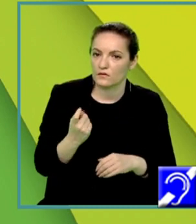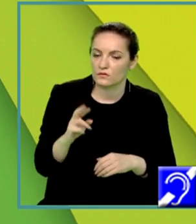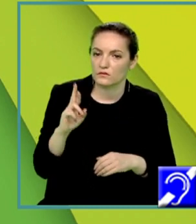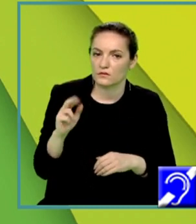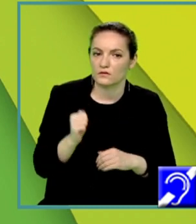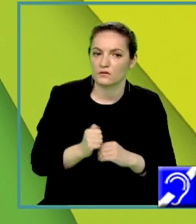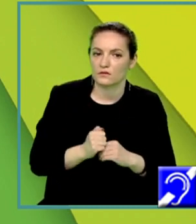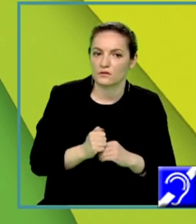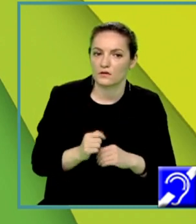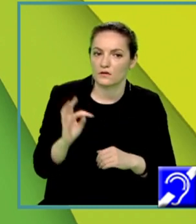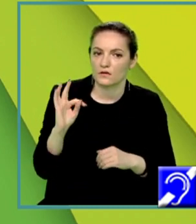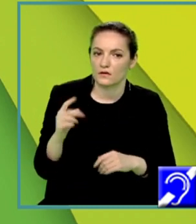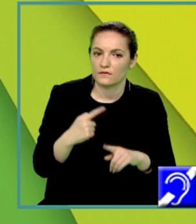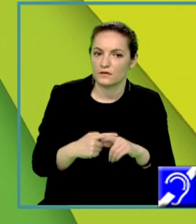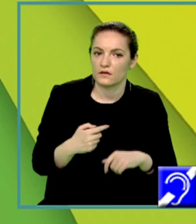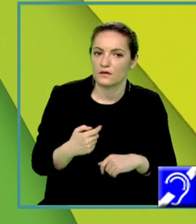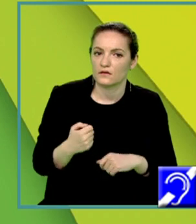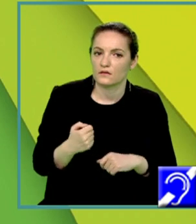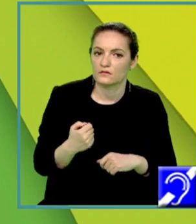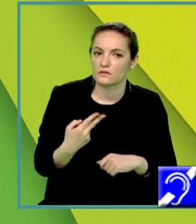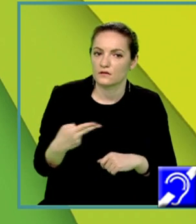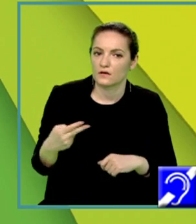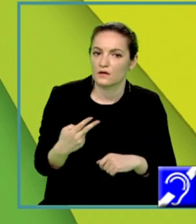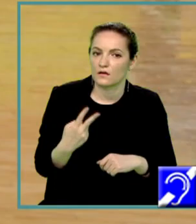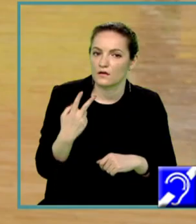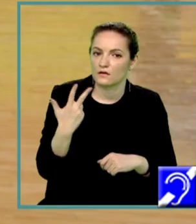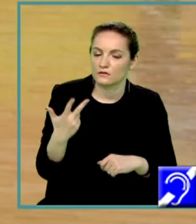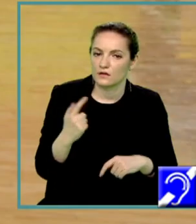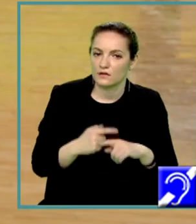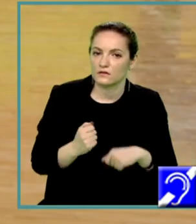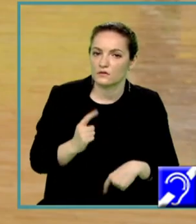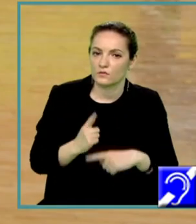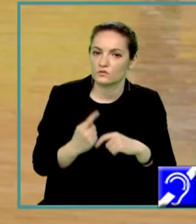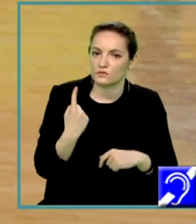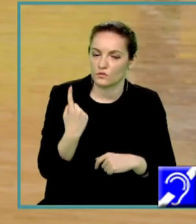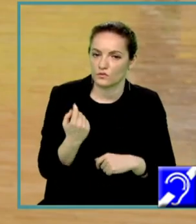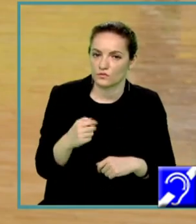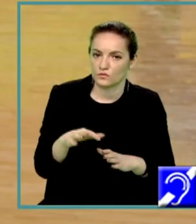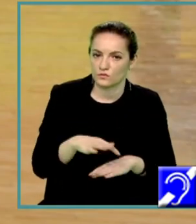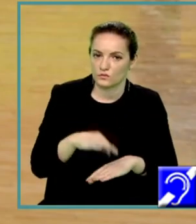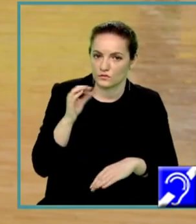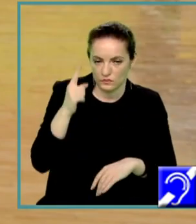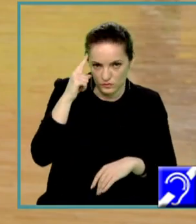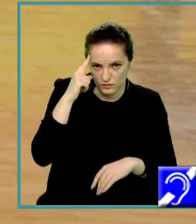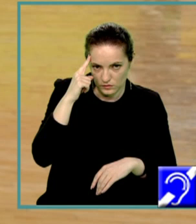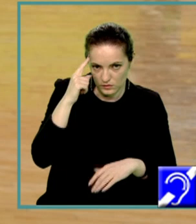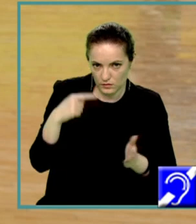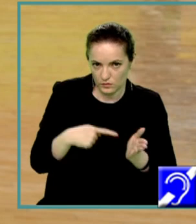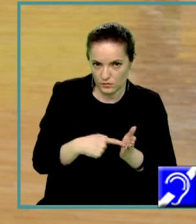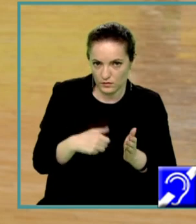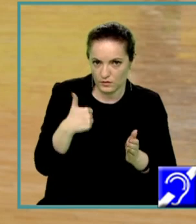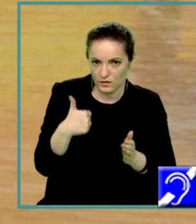dată prin expresia F de X egală cu 3X plus 1? Ca soluție știm că un punct A mare